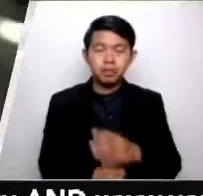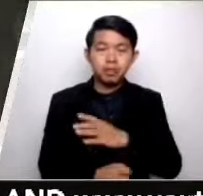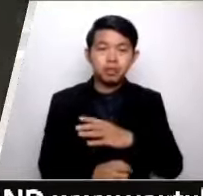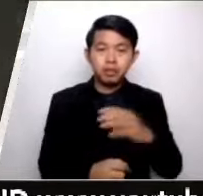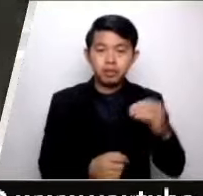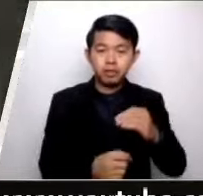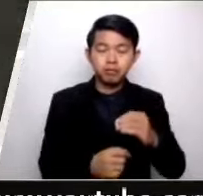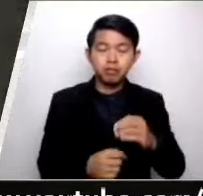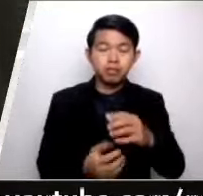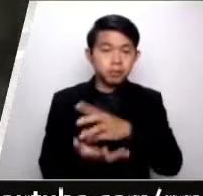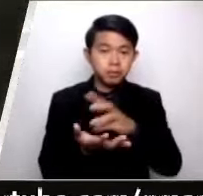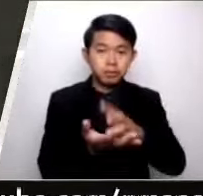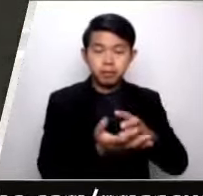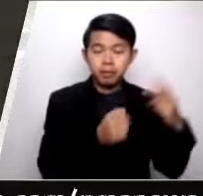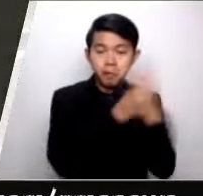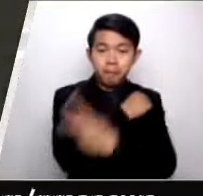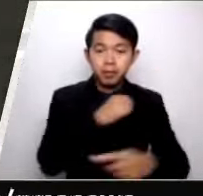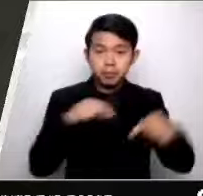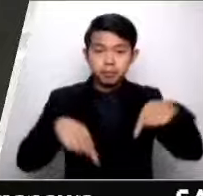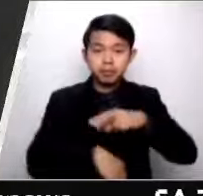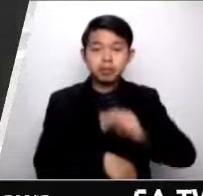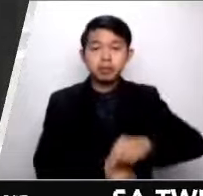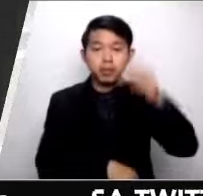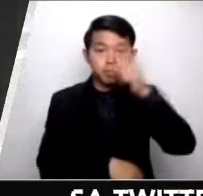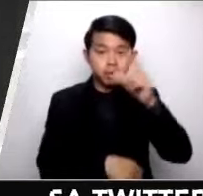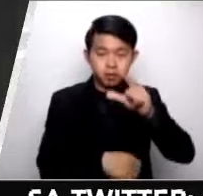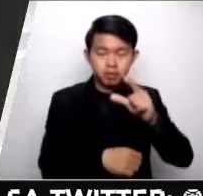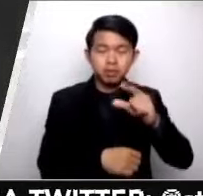norte ang hagupit ng bagyo.